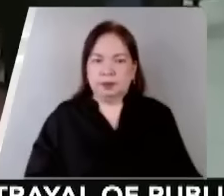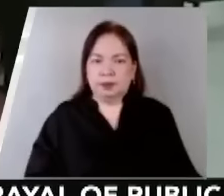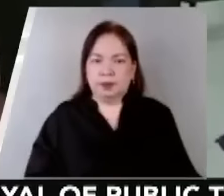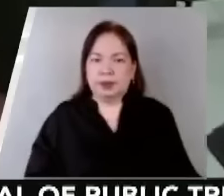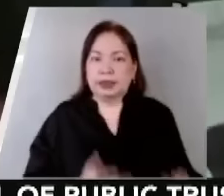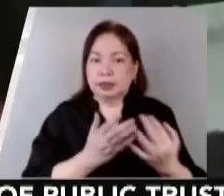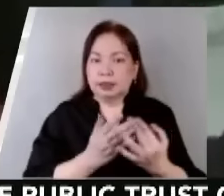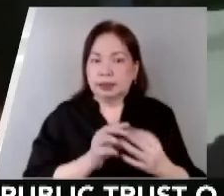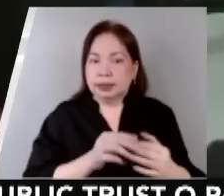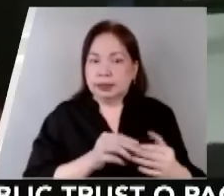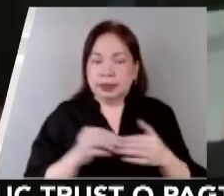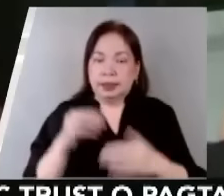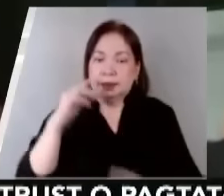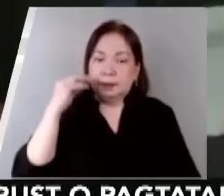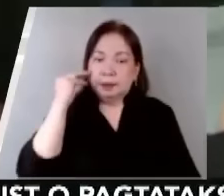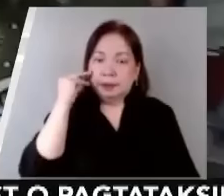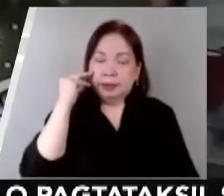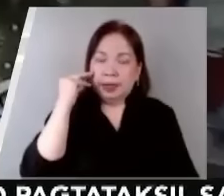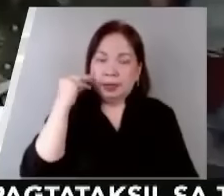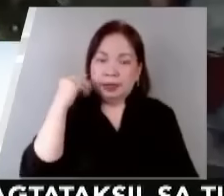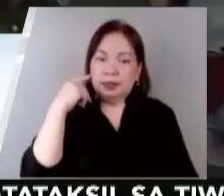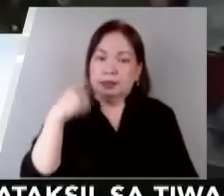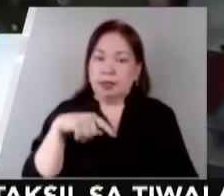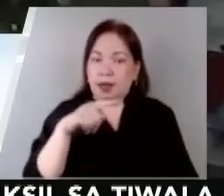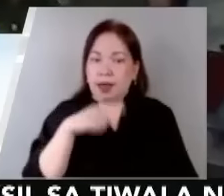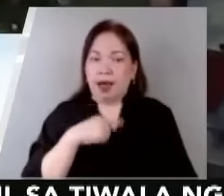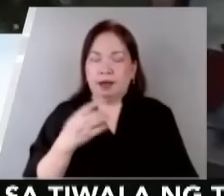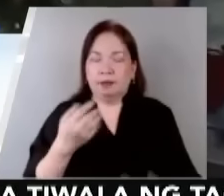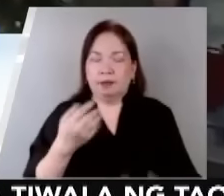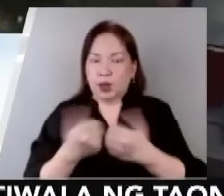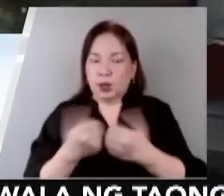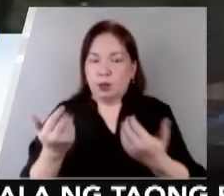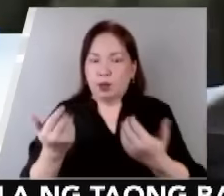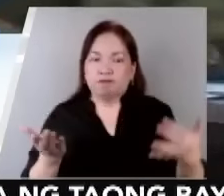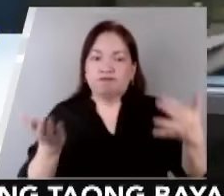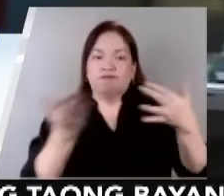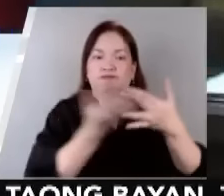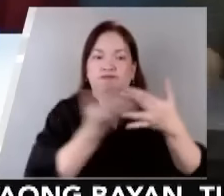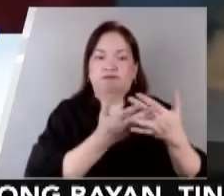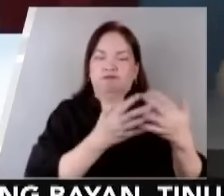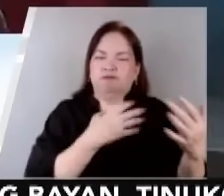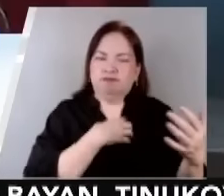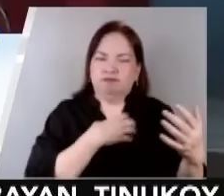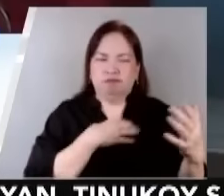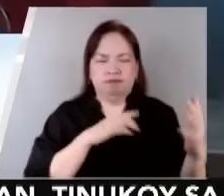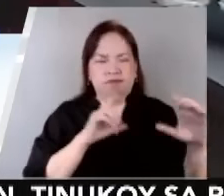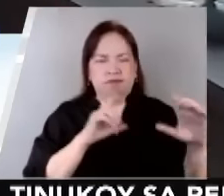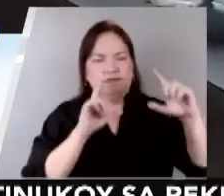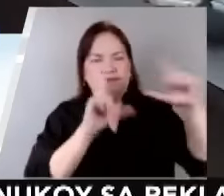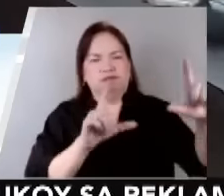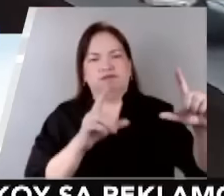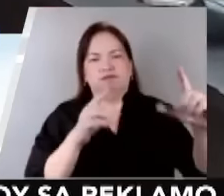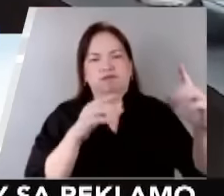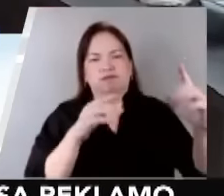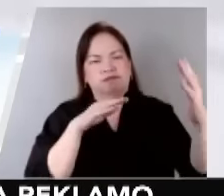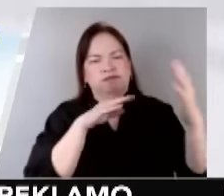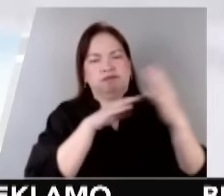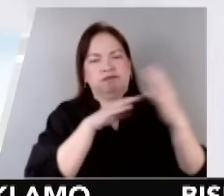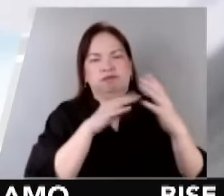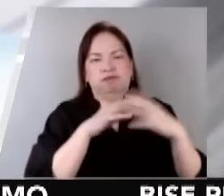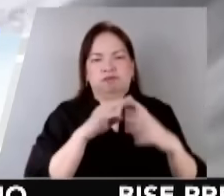Sa paghahain ng dalawang magkahiwalay na reklamo laban kay Vice President Sara Duterte, muli na namang maugong ang salitang